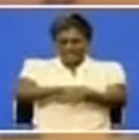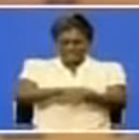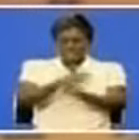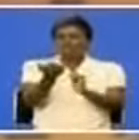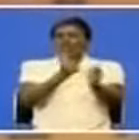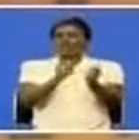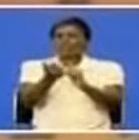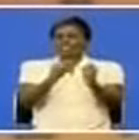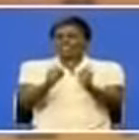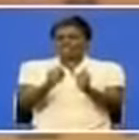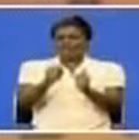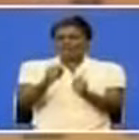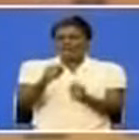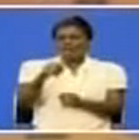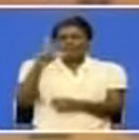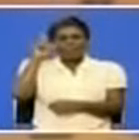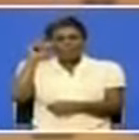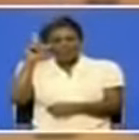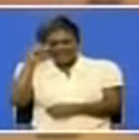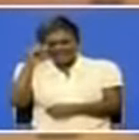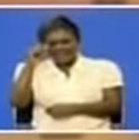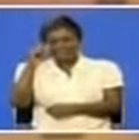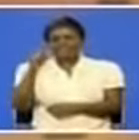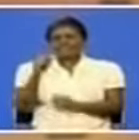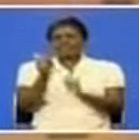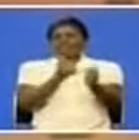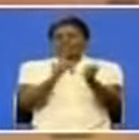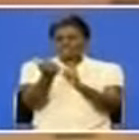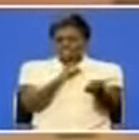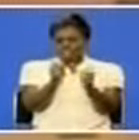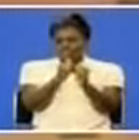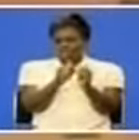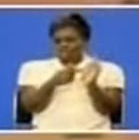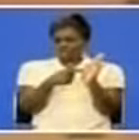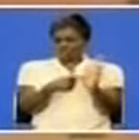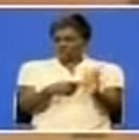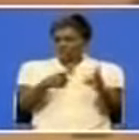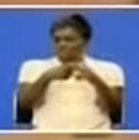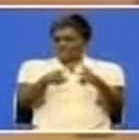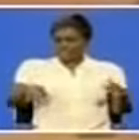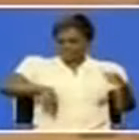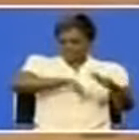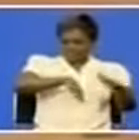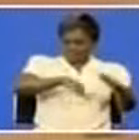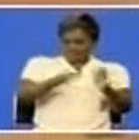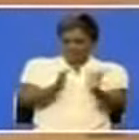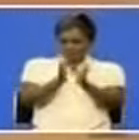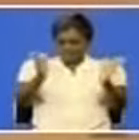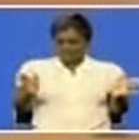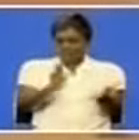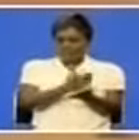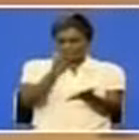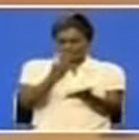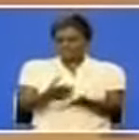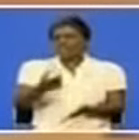mechi iliyochezwa uwanjani Mbaraki mjini Mombasa. Mechi hiyo ambayo inaashiria mwanzo wa msimu mpya nchini ilikuwa kati